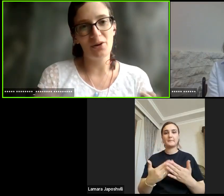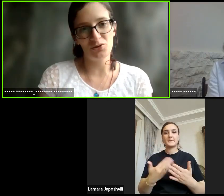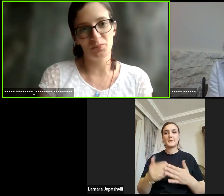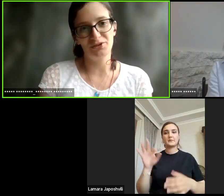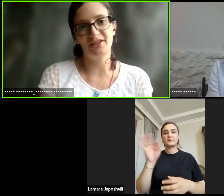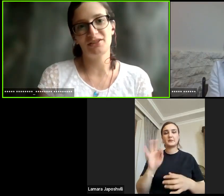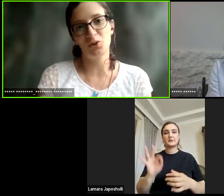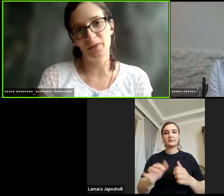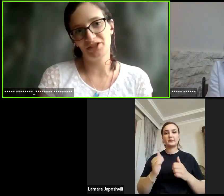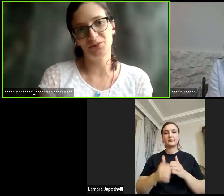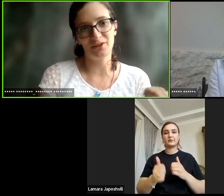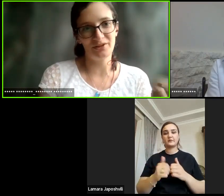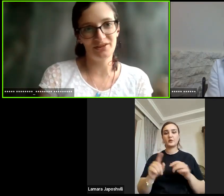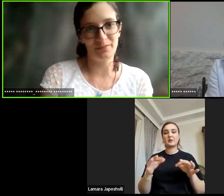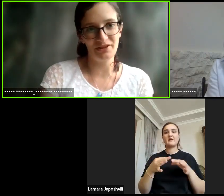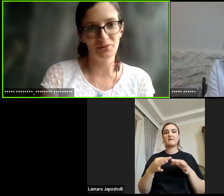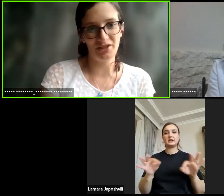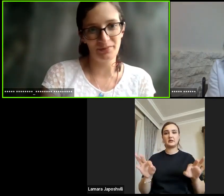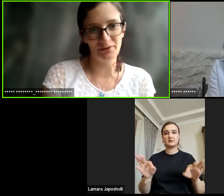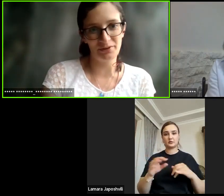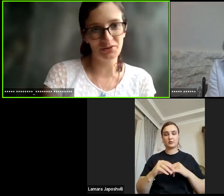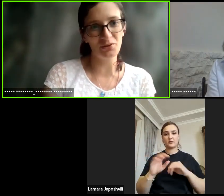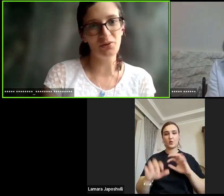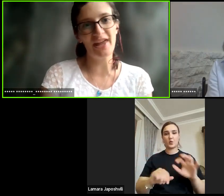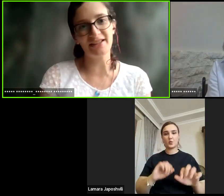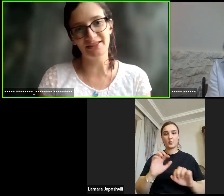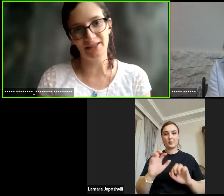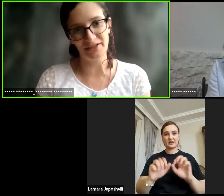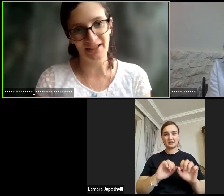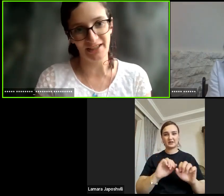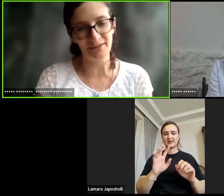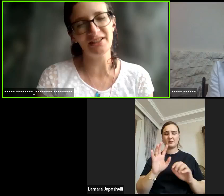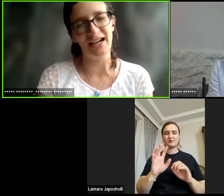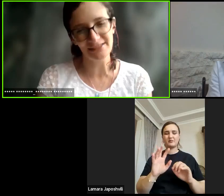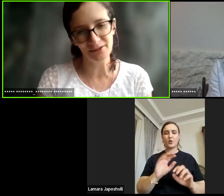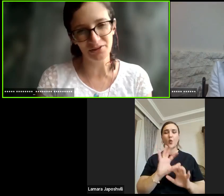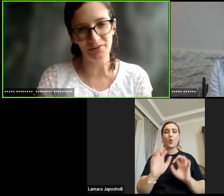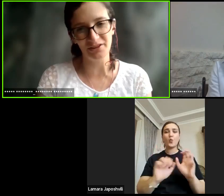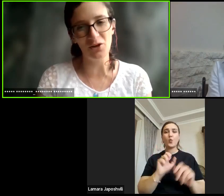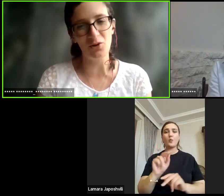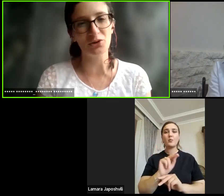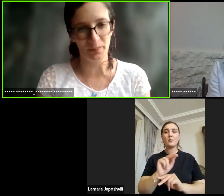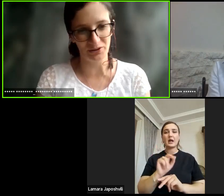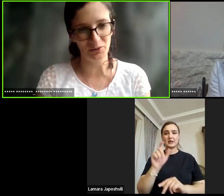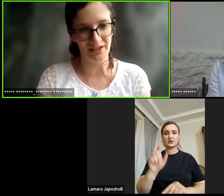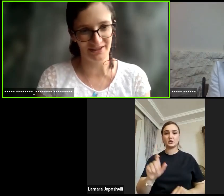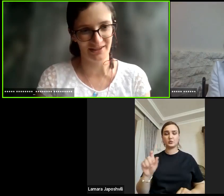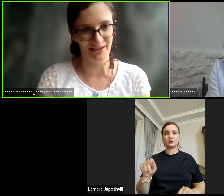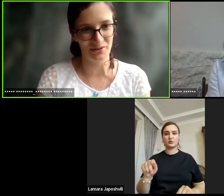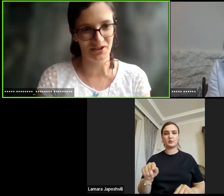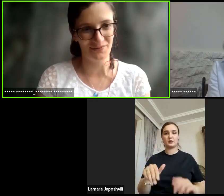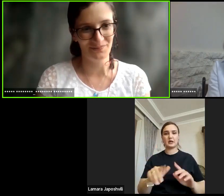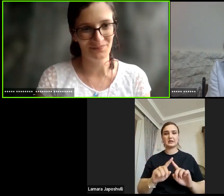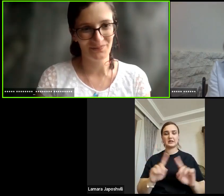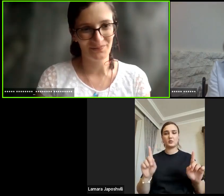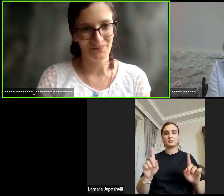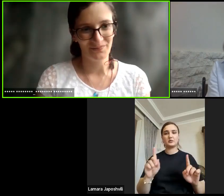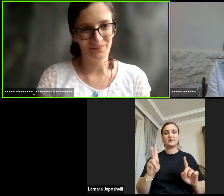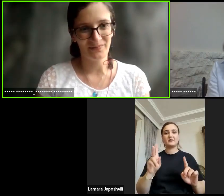რომ გამოთავისუფლდეს ოკუპაციურების და ფიზიკური თერაპევტების დრო, ექთმებიც აკეთებენ განსაკუთრებით კიდევ ორთოპედიურ